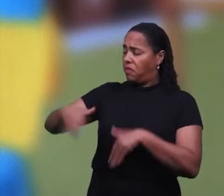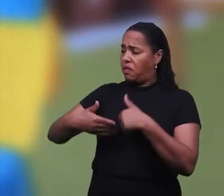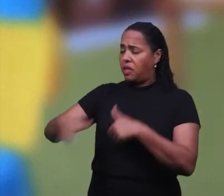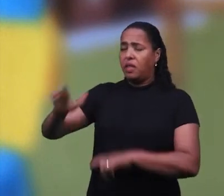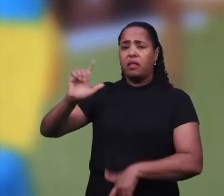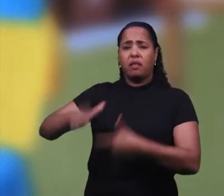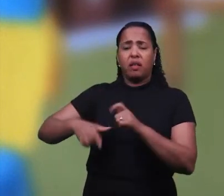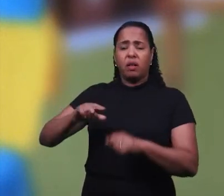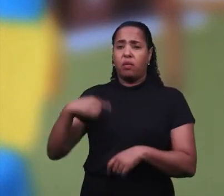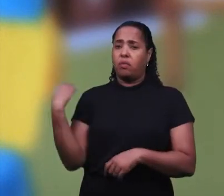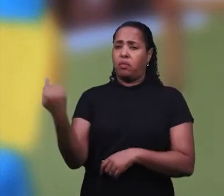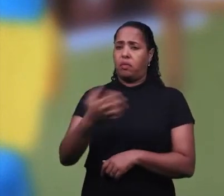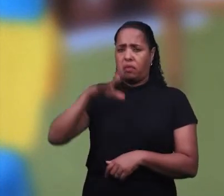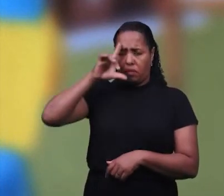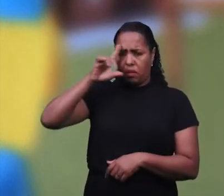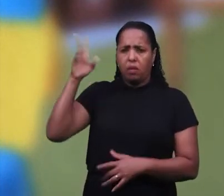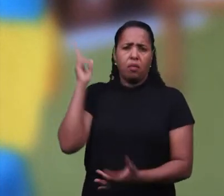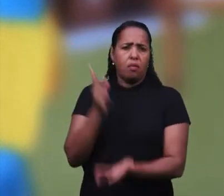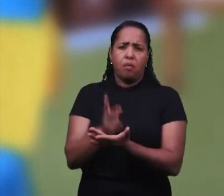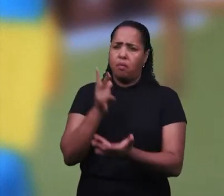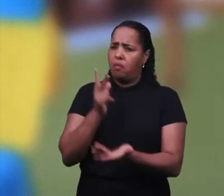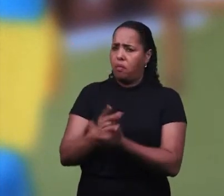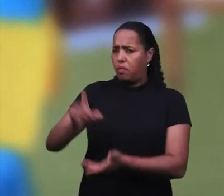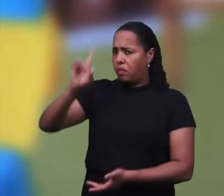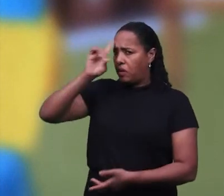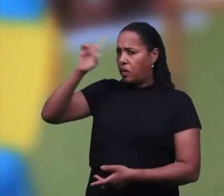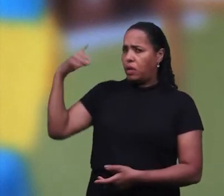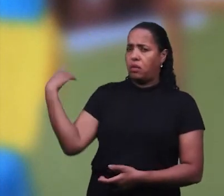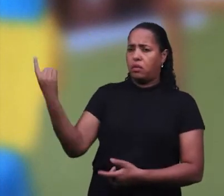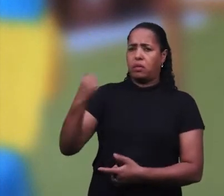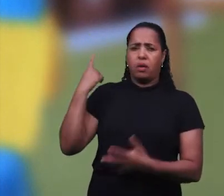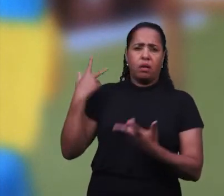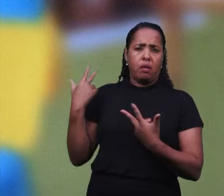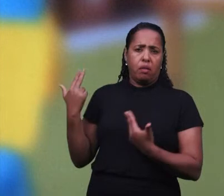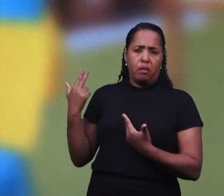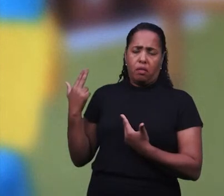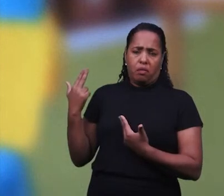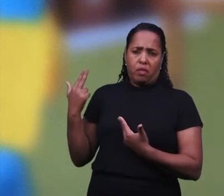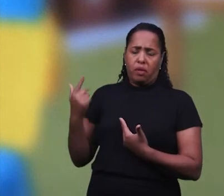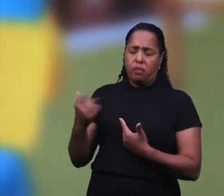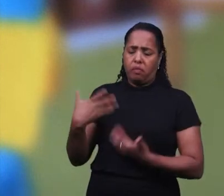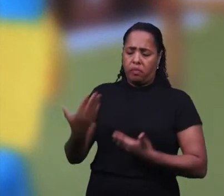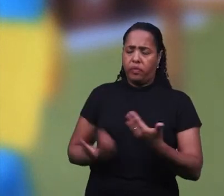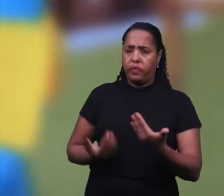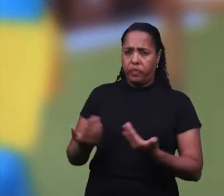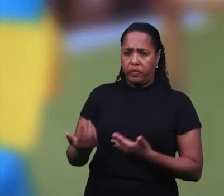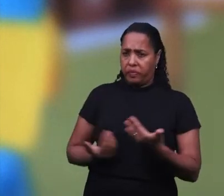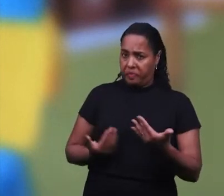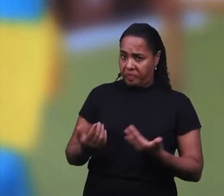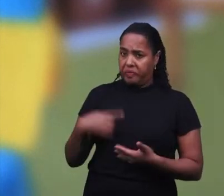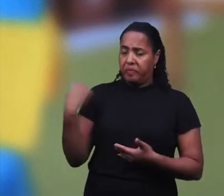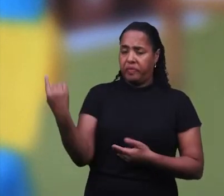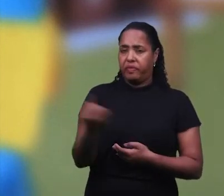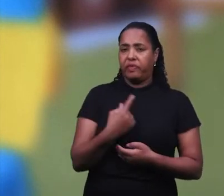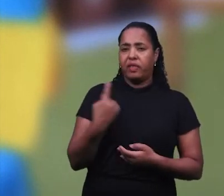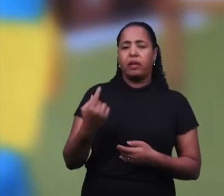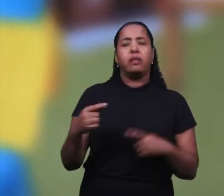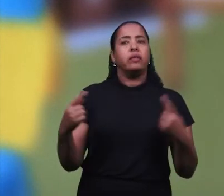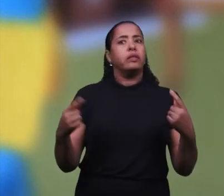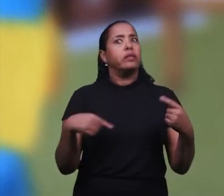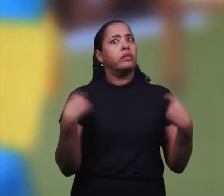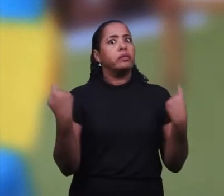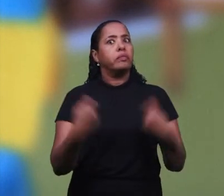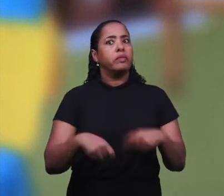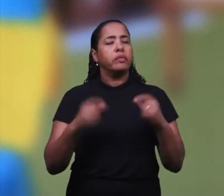armées d'Israël. Ça, c'est notre Dieu. Le même Dieu de David, c'est le même Dieu que nous servons. Donc, nous avons